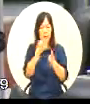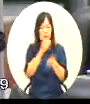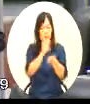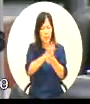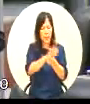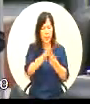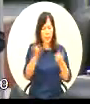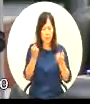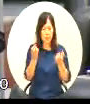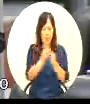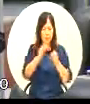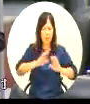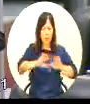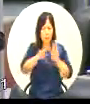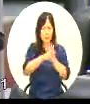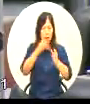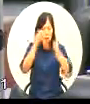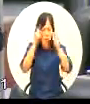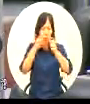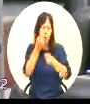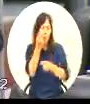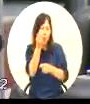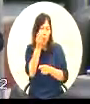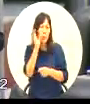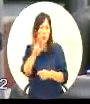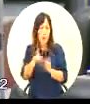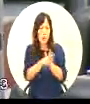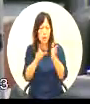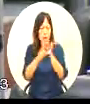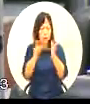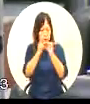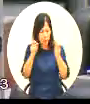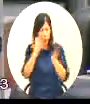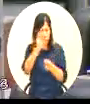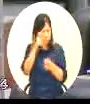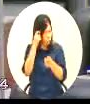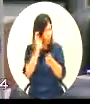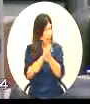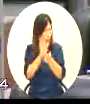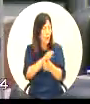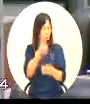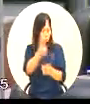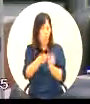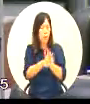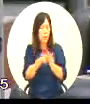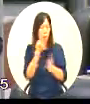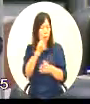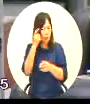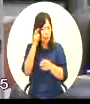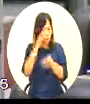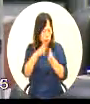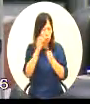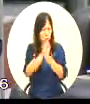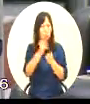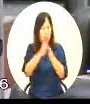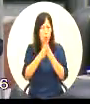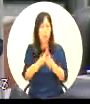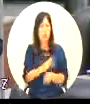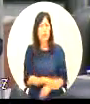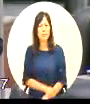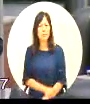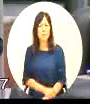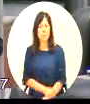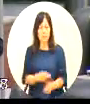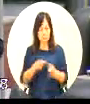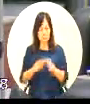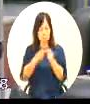们发展高雄地方的观光啊，吼，所以长期来看绝对是值得而且迟早要做的。那第二个就是说，我要提醒您，